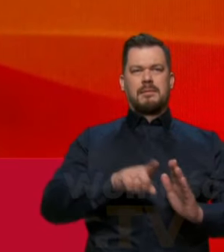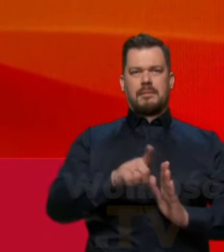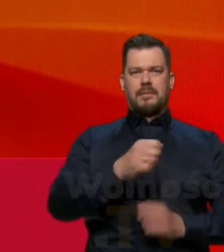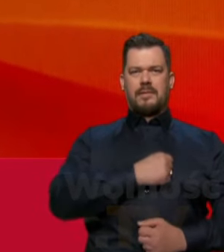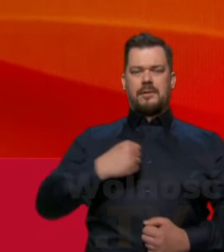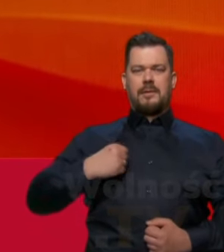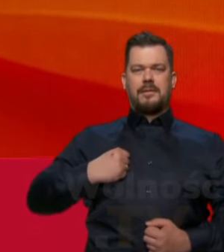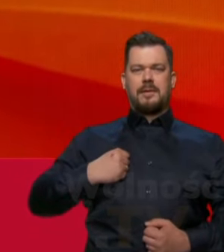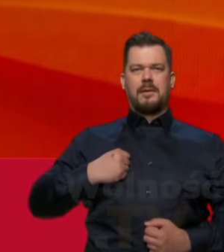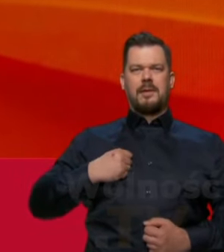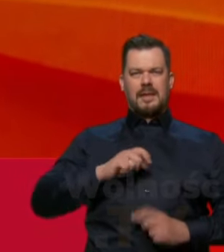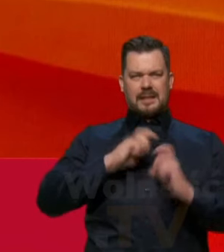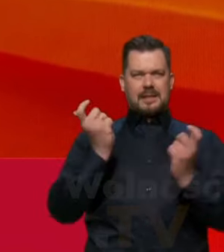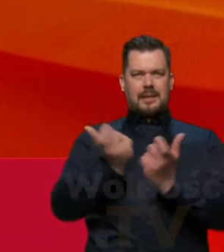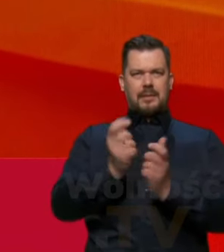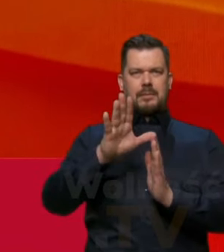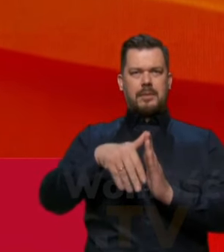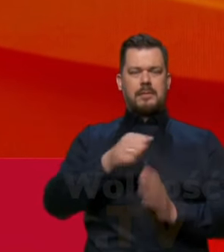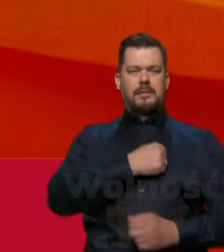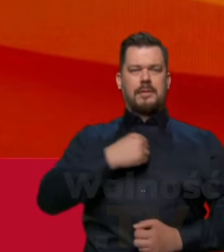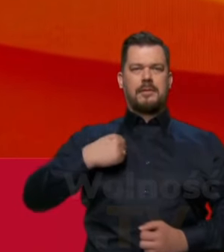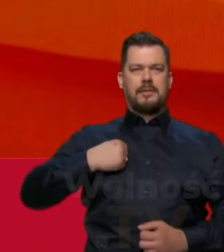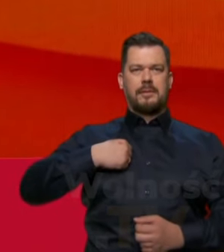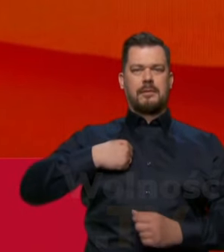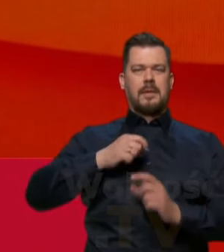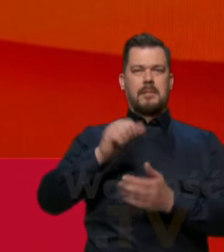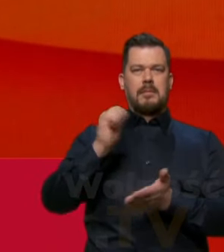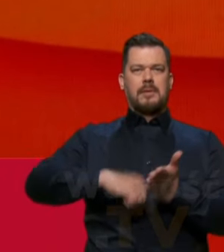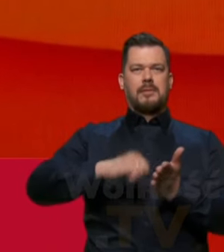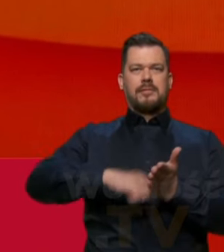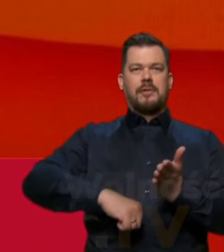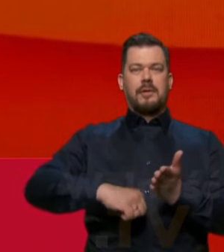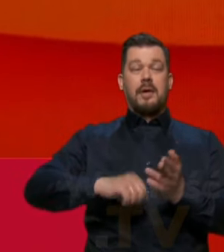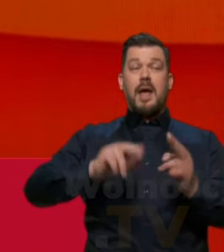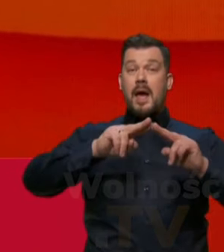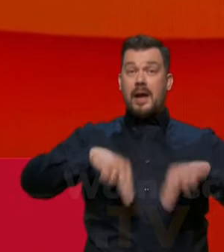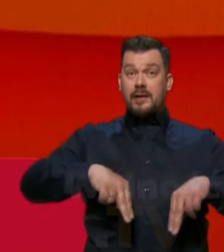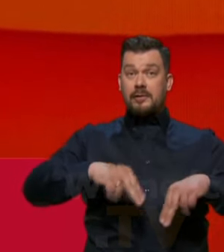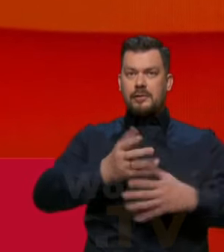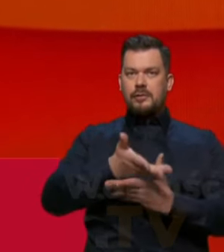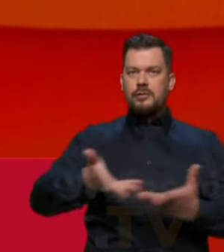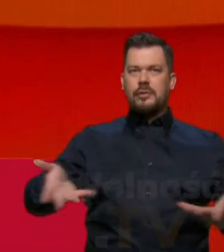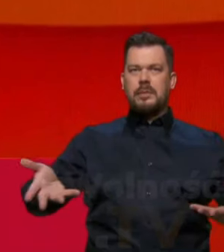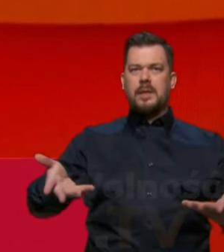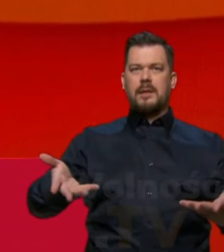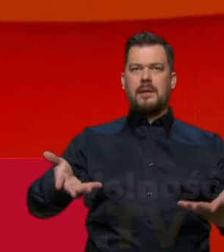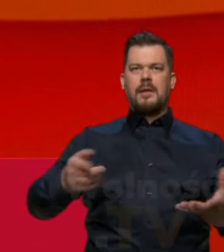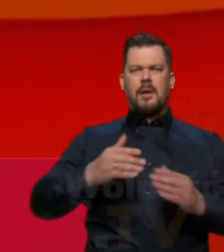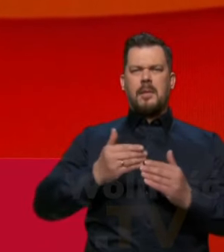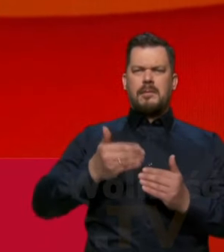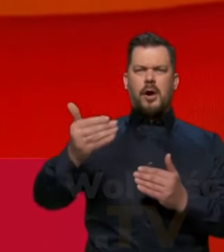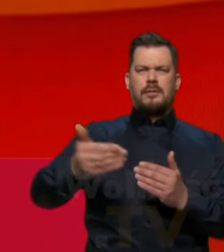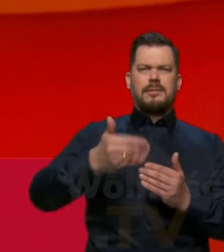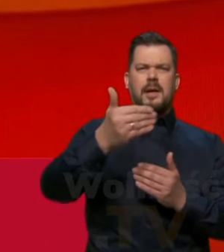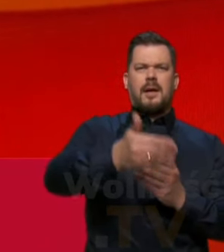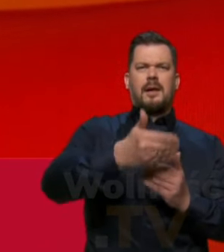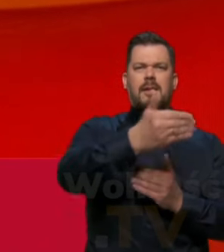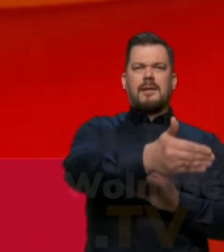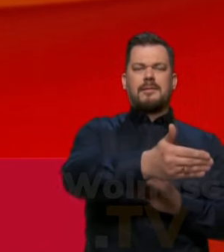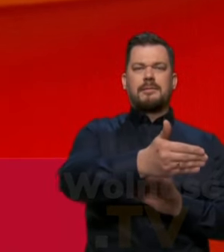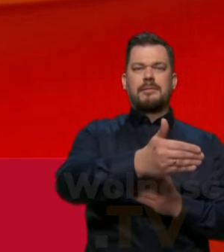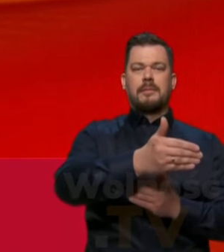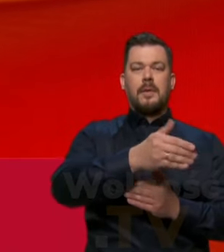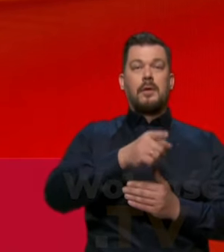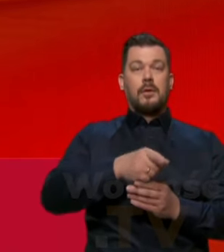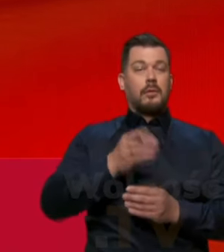Warszawy i aglomeracji warszawskiej, dla całego Mazowsza. A te pozostałe tereny, które otaczają to lotnisko,